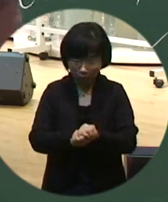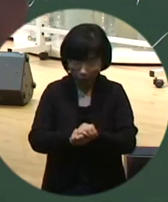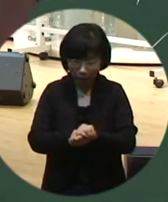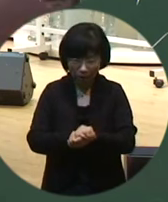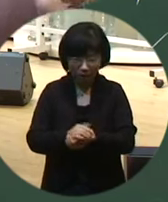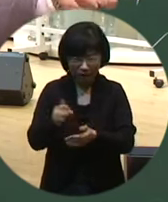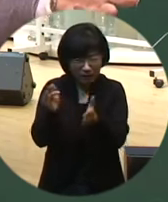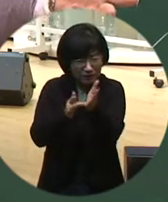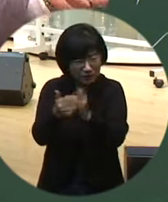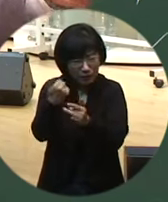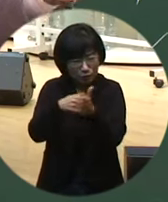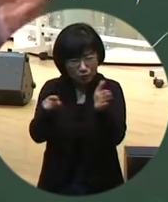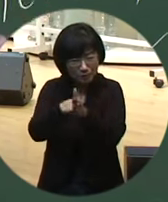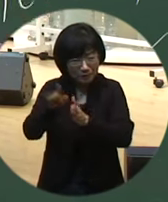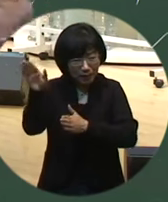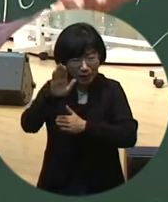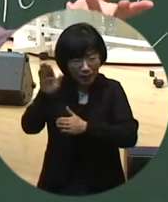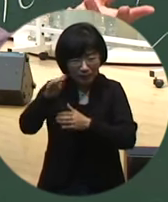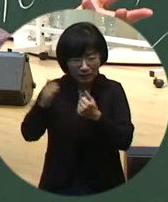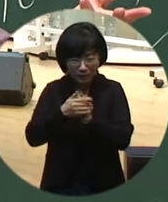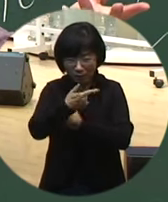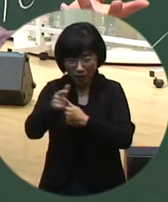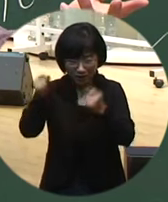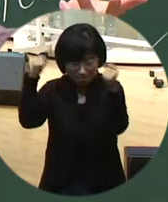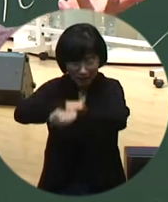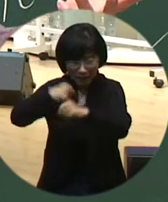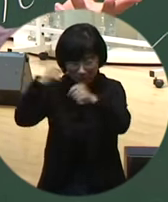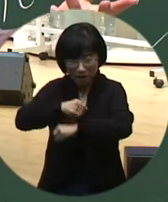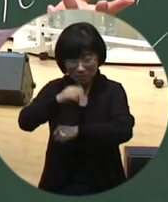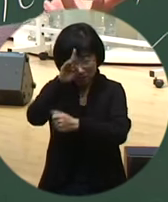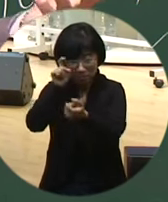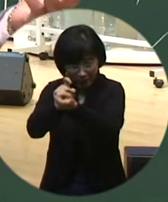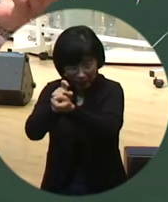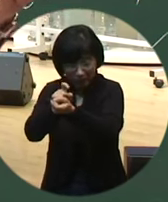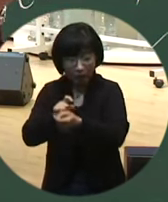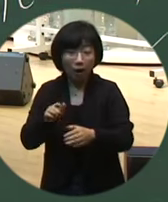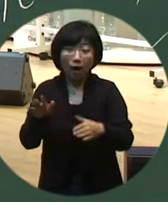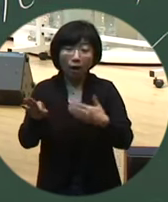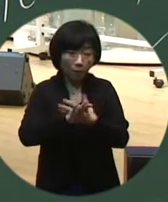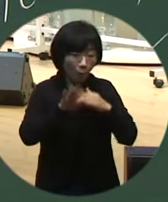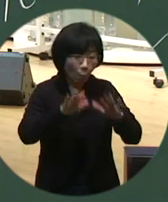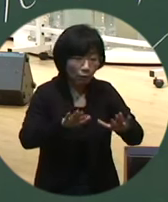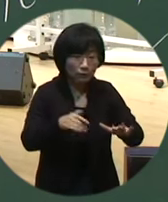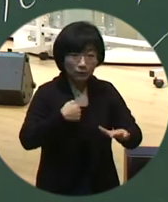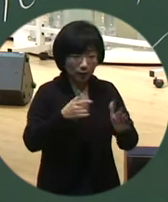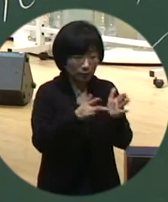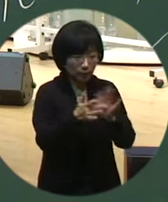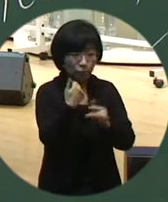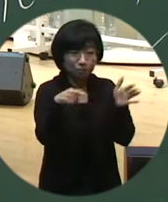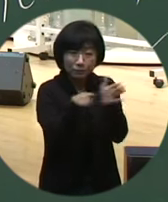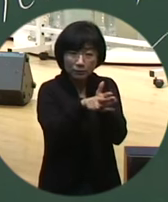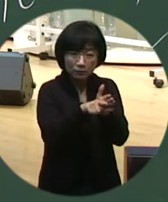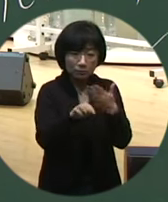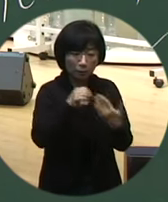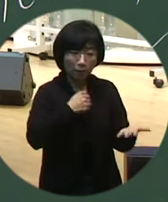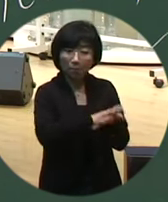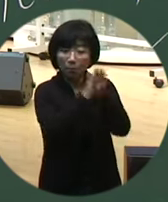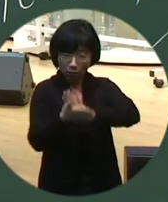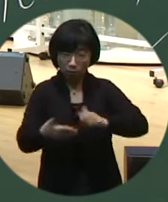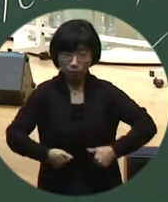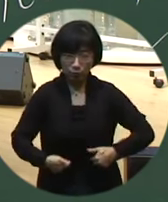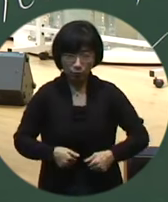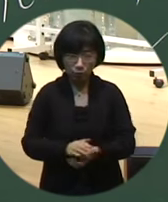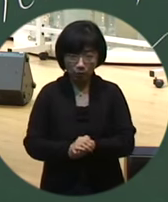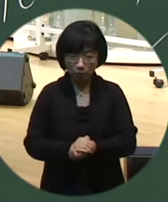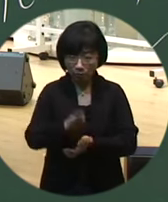이게 없어지든지 회복이 돼야 되잖아요. If all those things came about because I didn't believe in Jesus, now that I believe in Jesus, everything should be restored, shouldn't it?